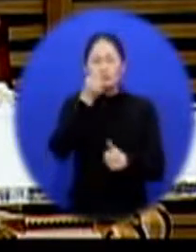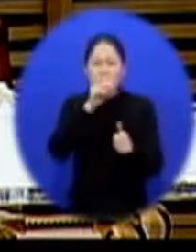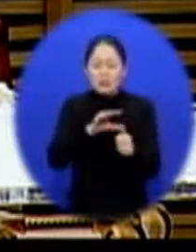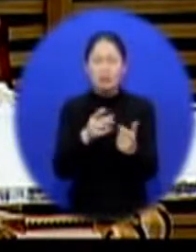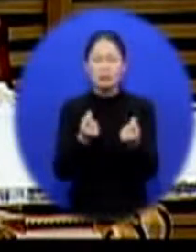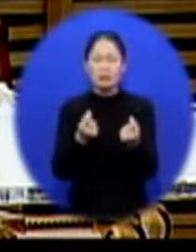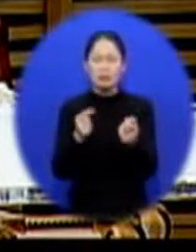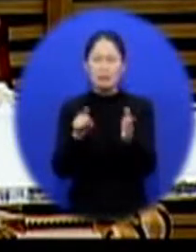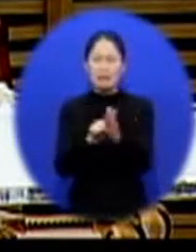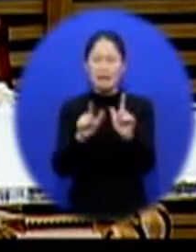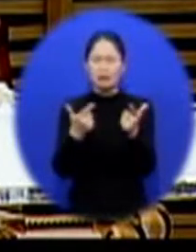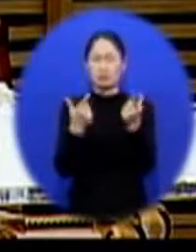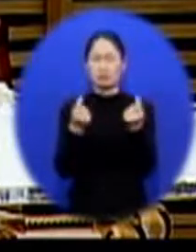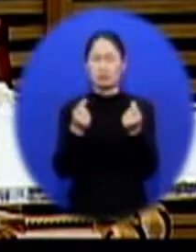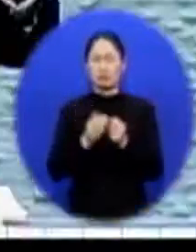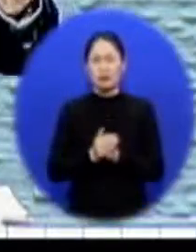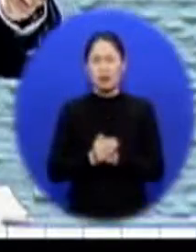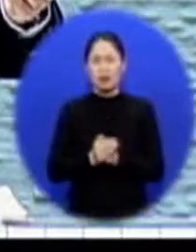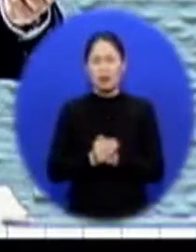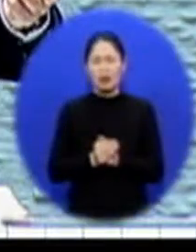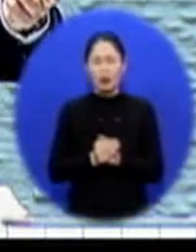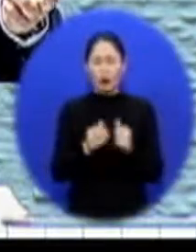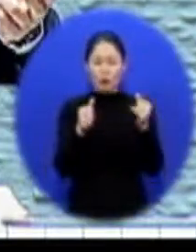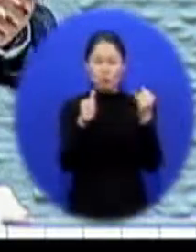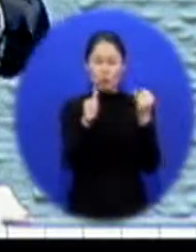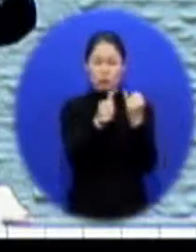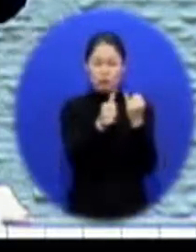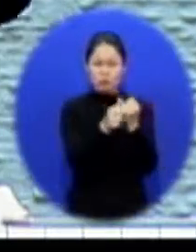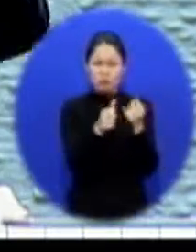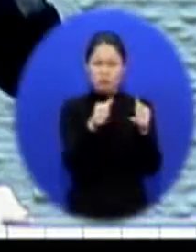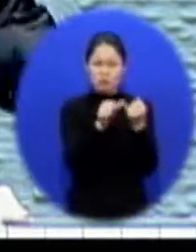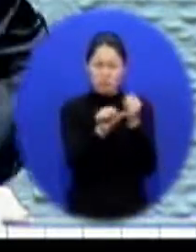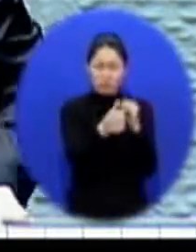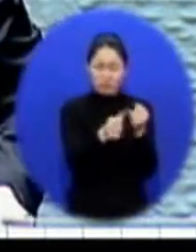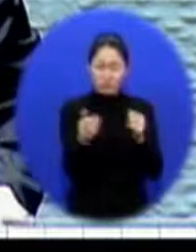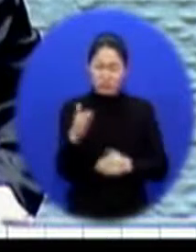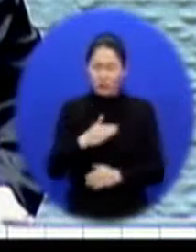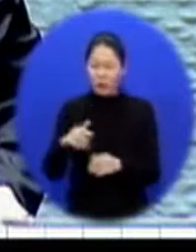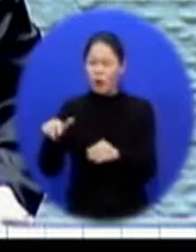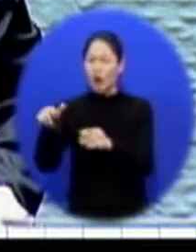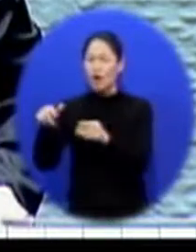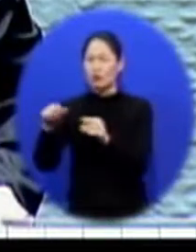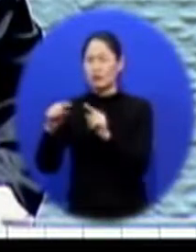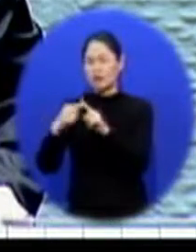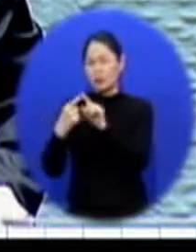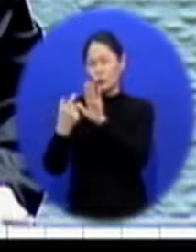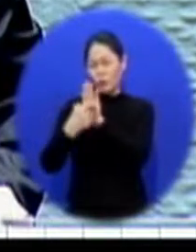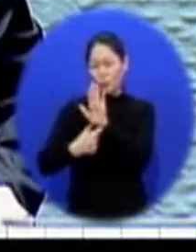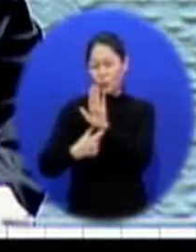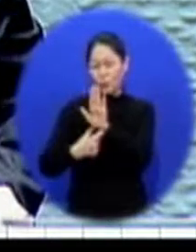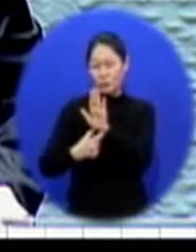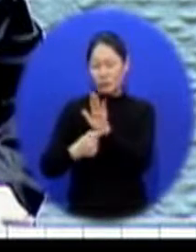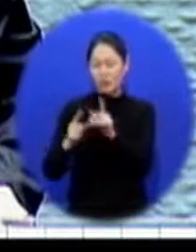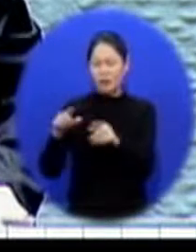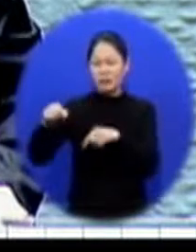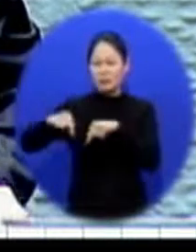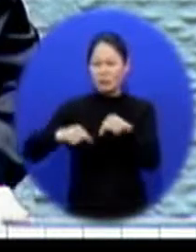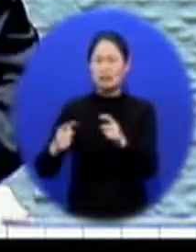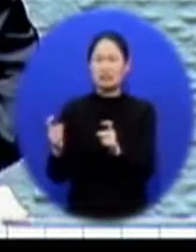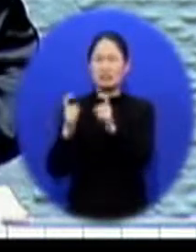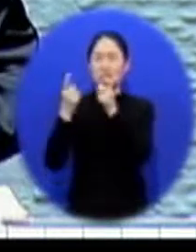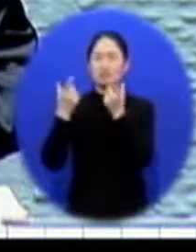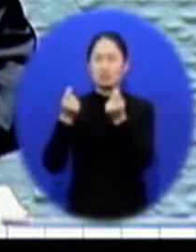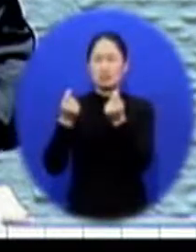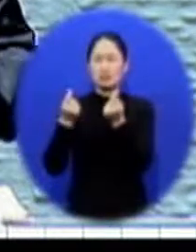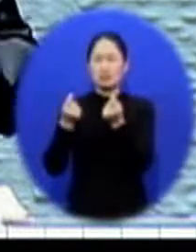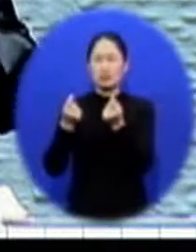믿는 거죠 부문 싸움 부터 시작해서 교단 정체 싸움까지 이제 뭡니까